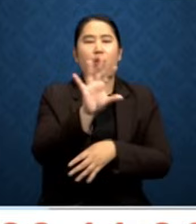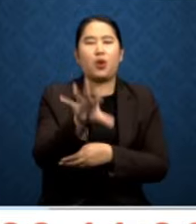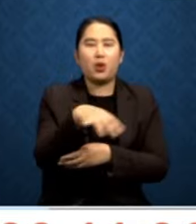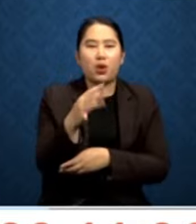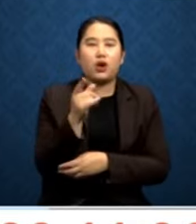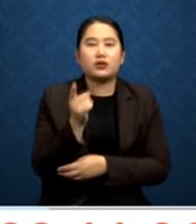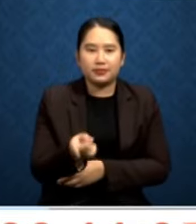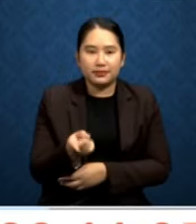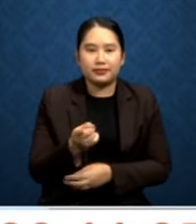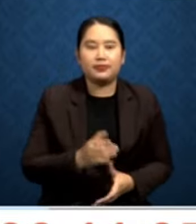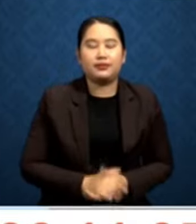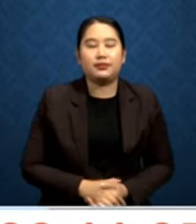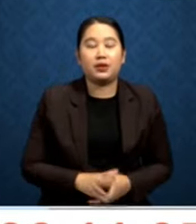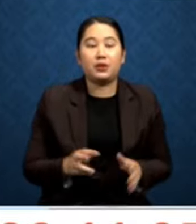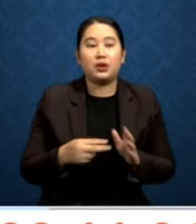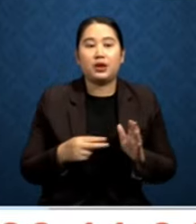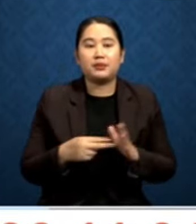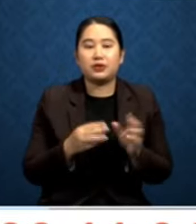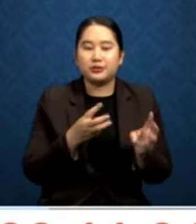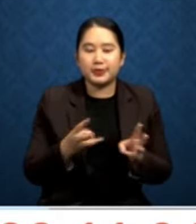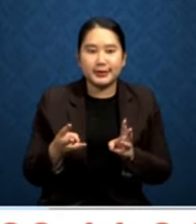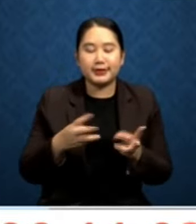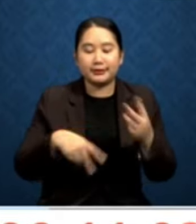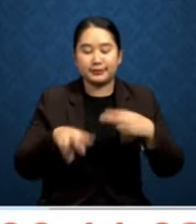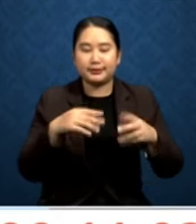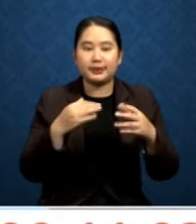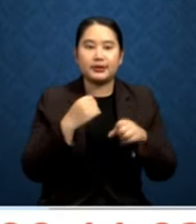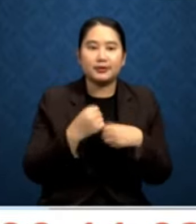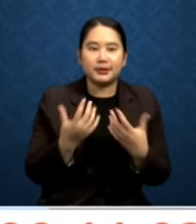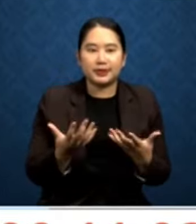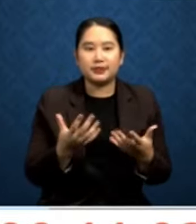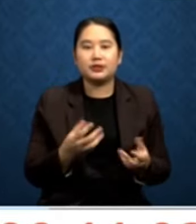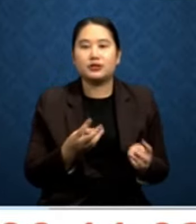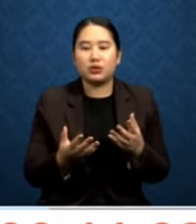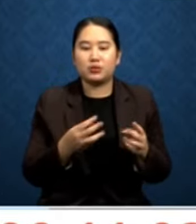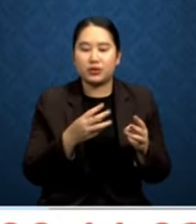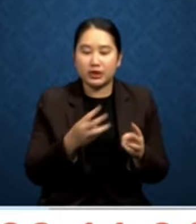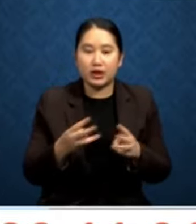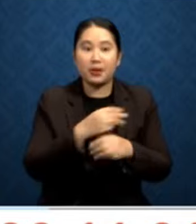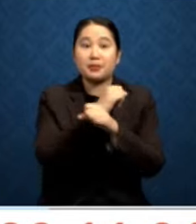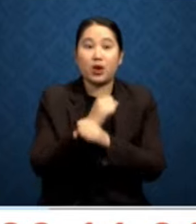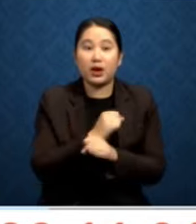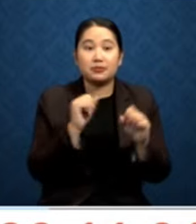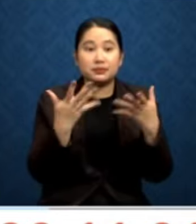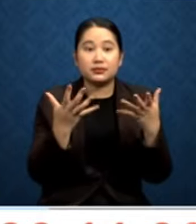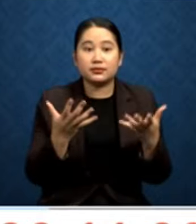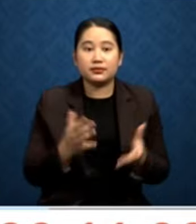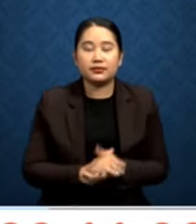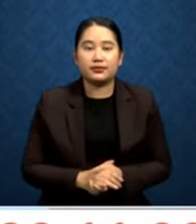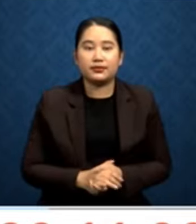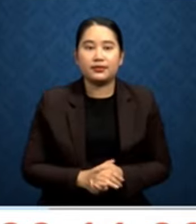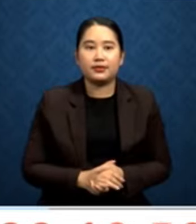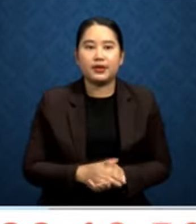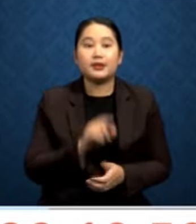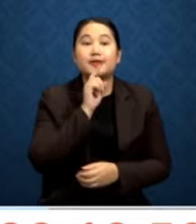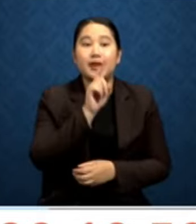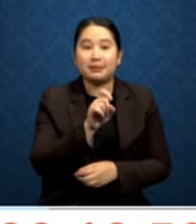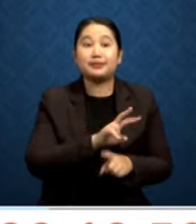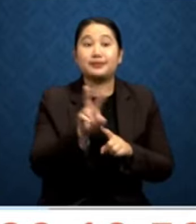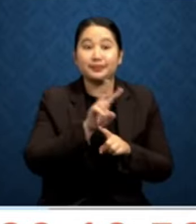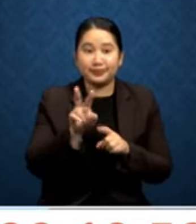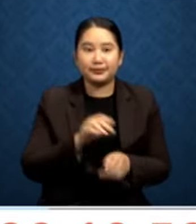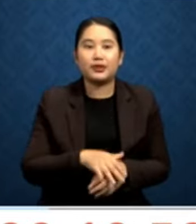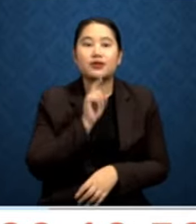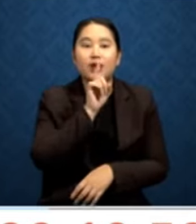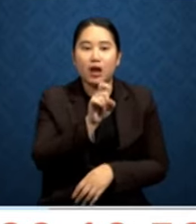อกลวงอยางนี้ มัไม่มีกลไลอะไรหอว่าอะไรที่จะทำการป้กันก่อนเลยเหอนะครับคำถามทสองก็คอว่